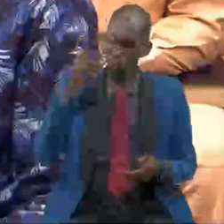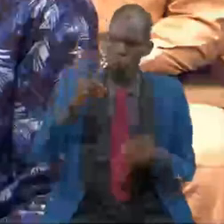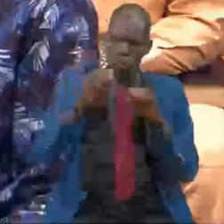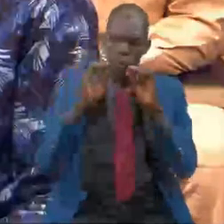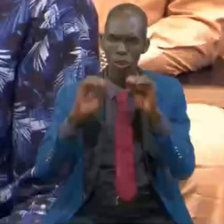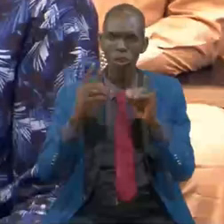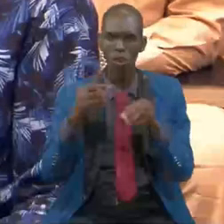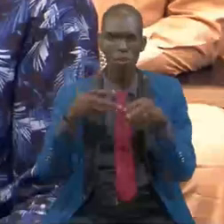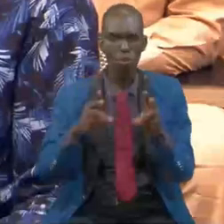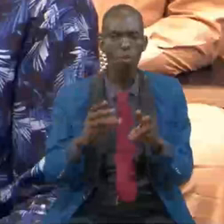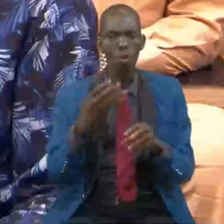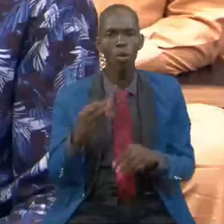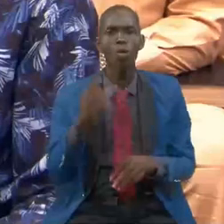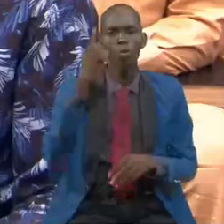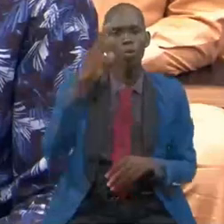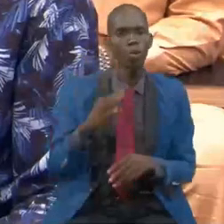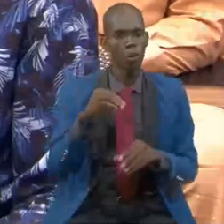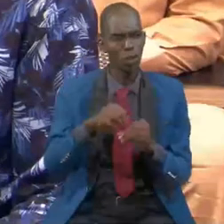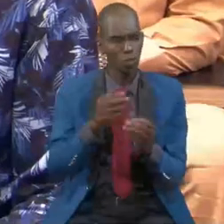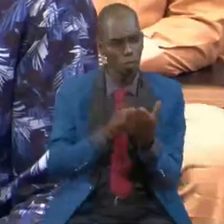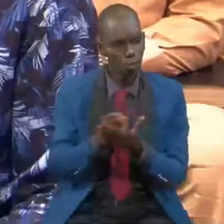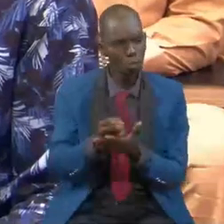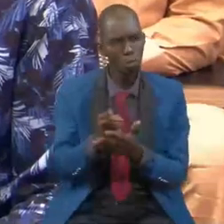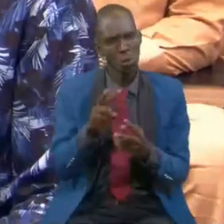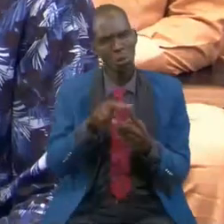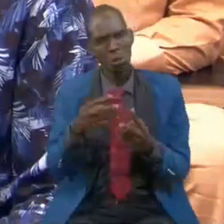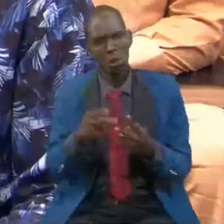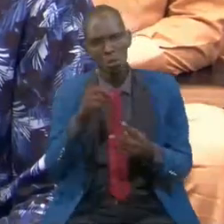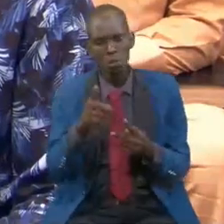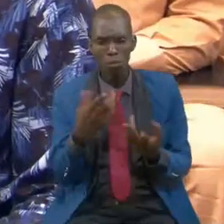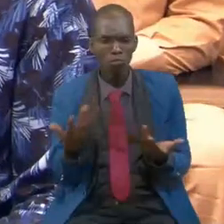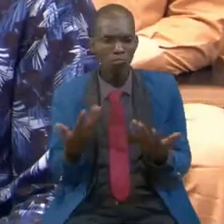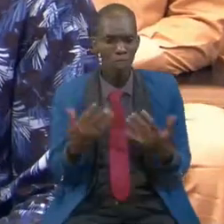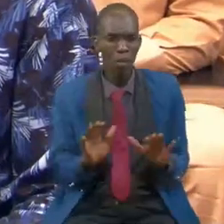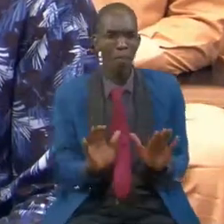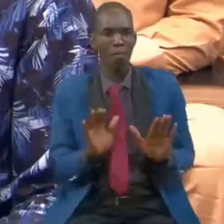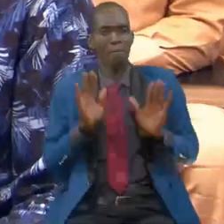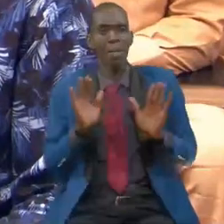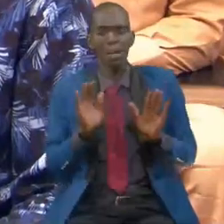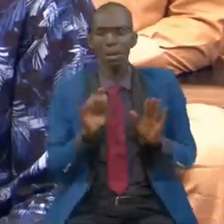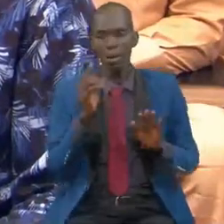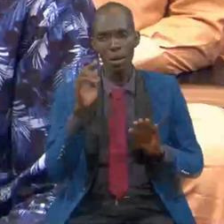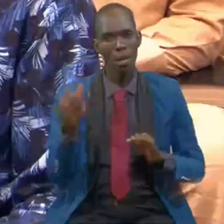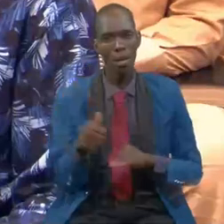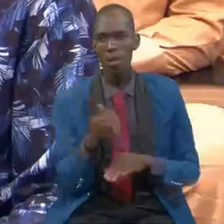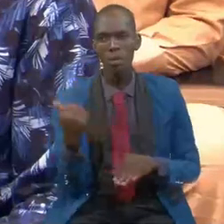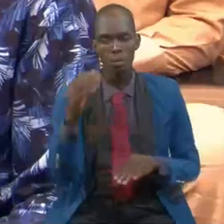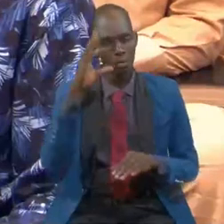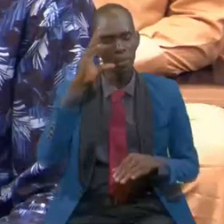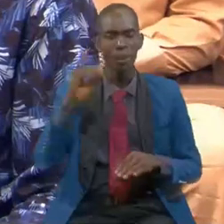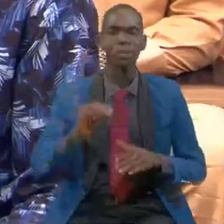selon la vérité, sans t'inquiéter de personne. sans t'inquiéter